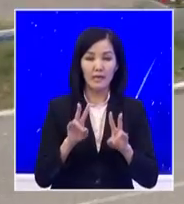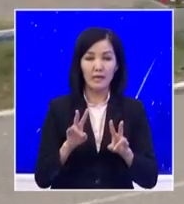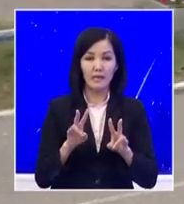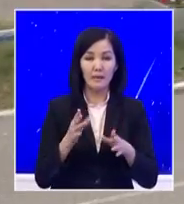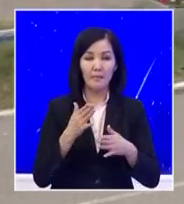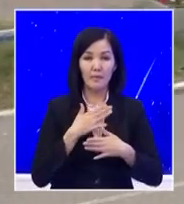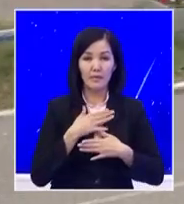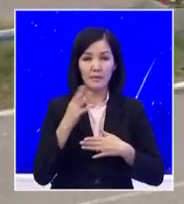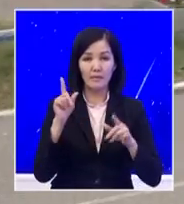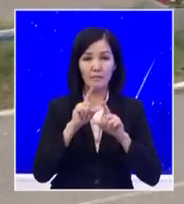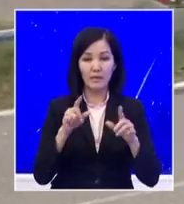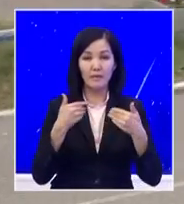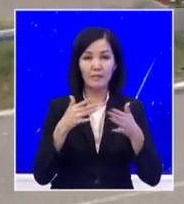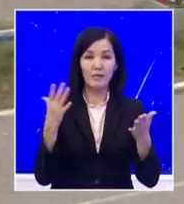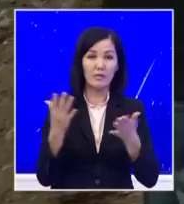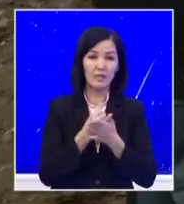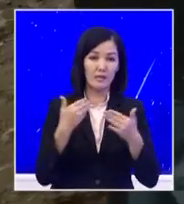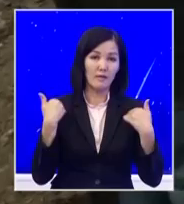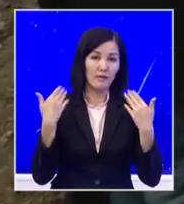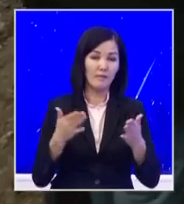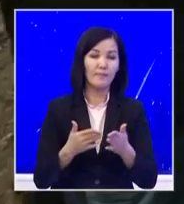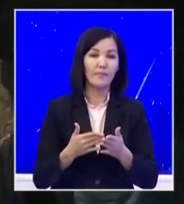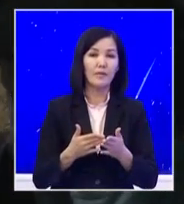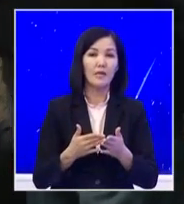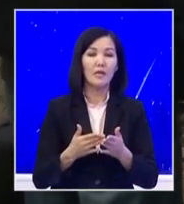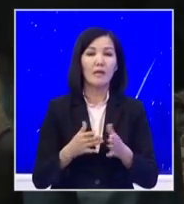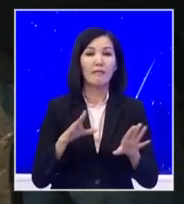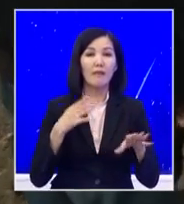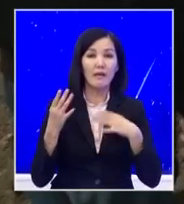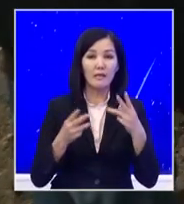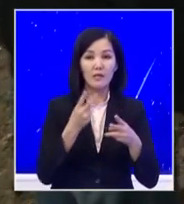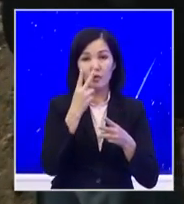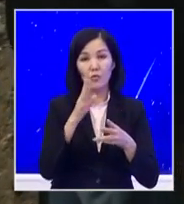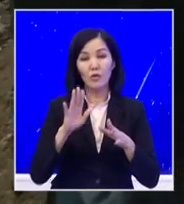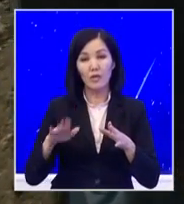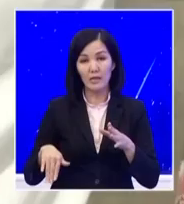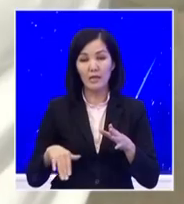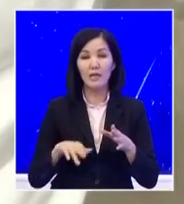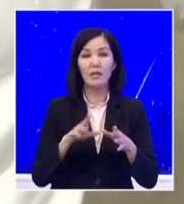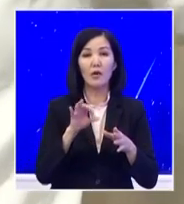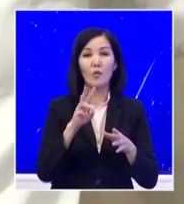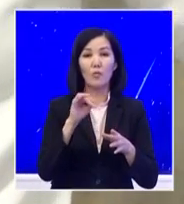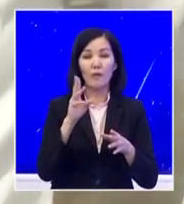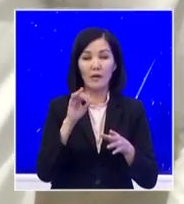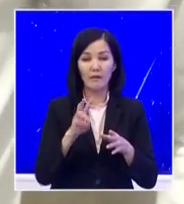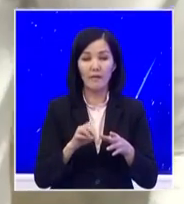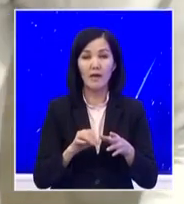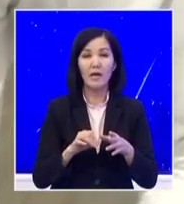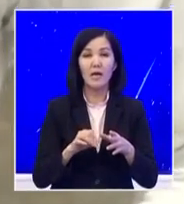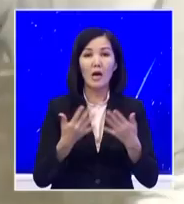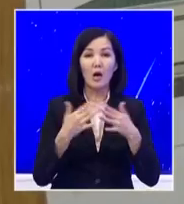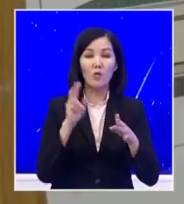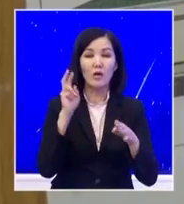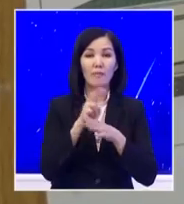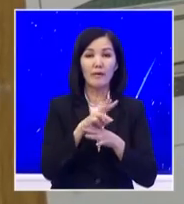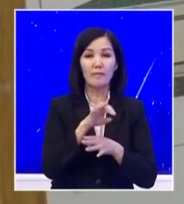біз мектеп түлектеріне сәттілік тілейміз. ОБТ-ға дайындықты көргеннен кейін Майгүл Омарова Қызыләскер ауылына барды. Әбдіразақ